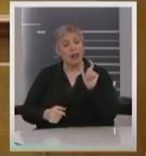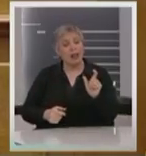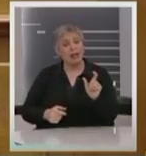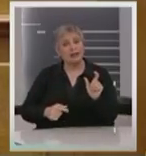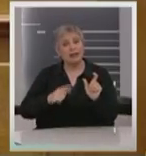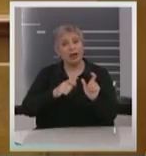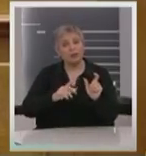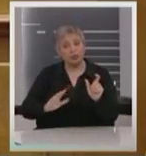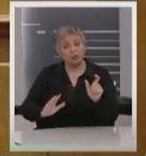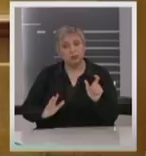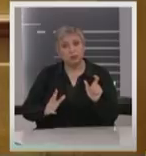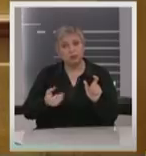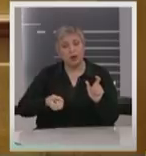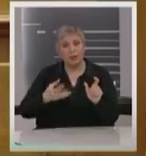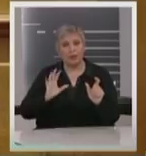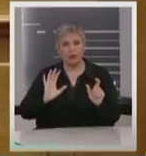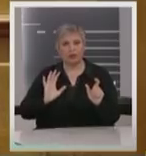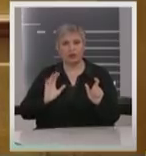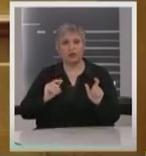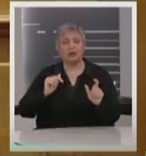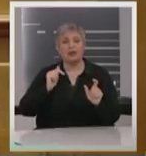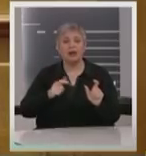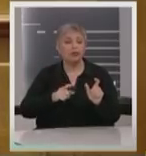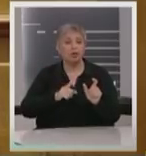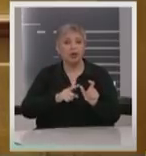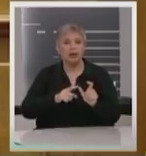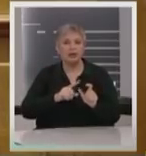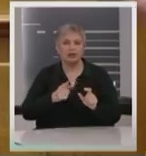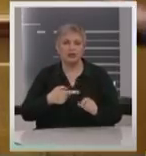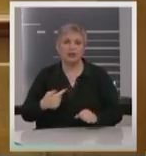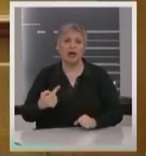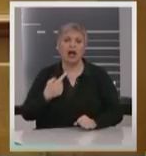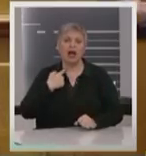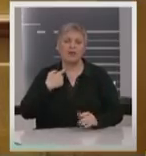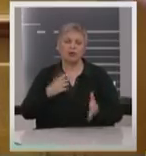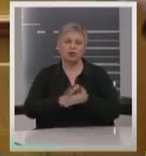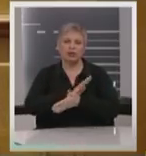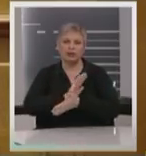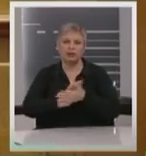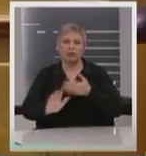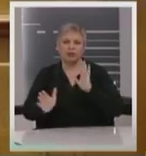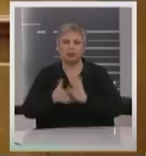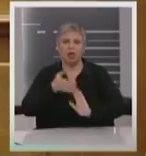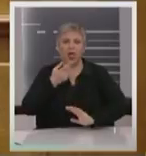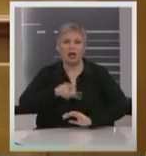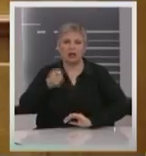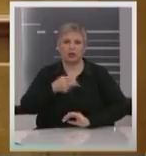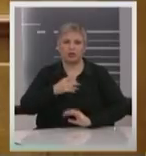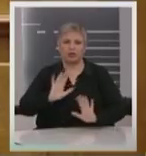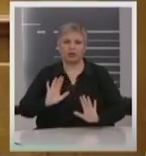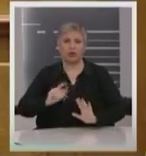λέγεται πλήρης αποτυχία ως προς την αναπτυξιακή σας πολιτική και έχει αποκλειστικά και μόνο τη δικιά σας